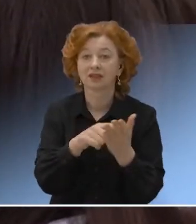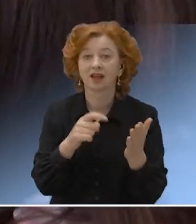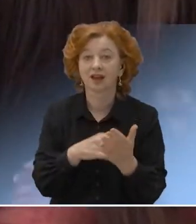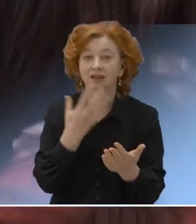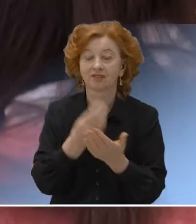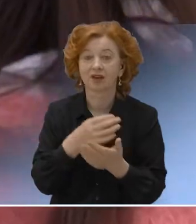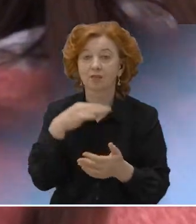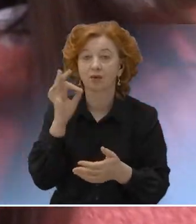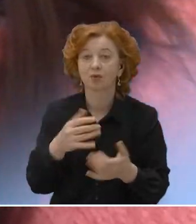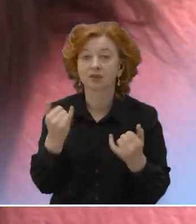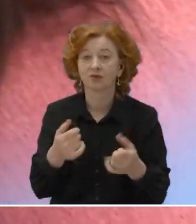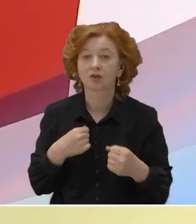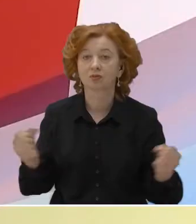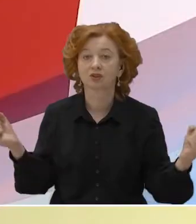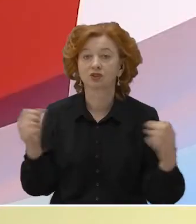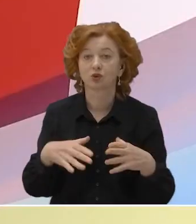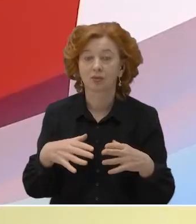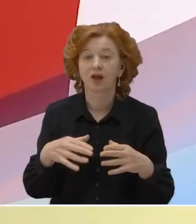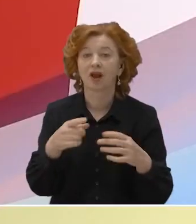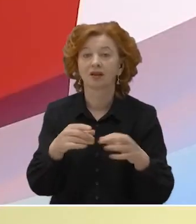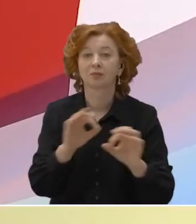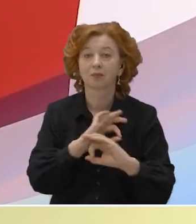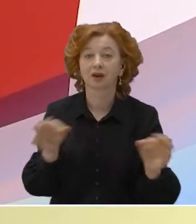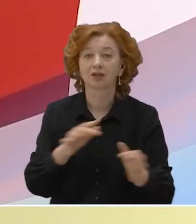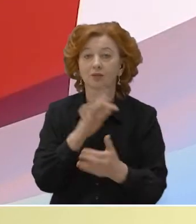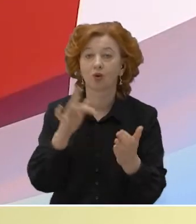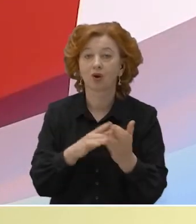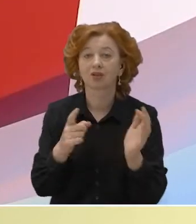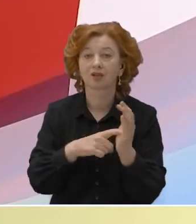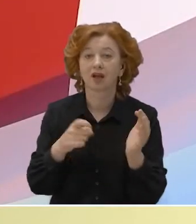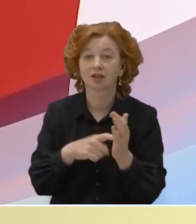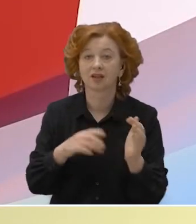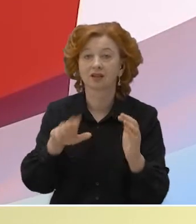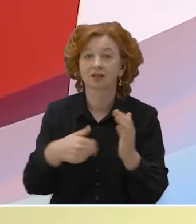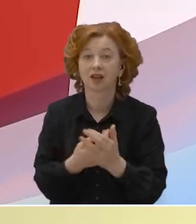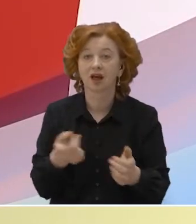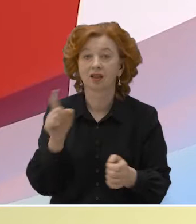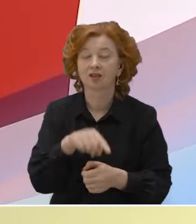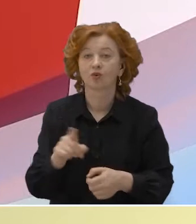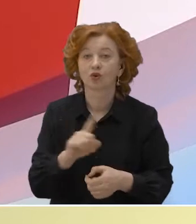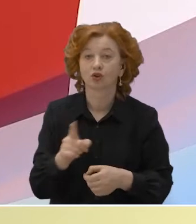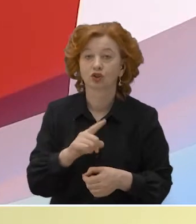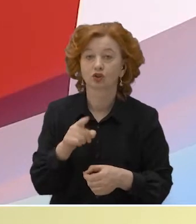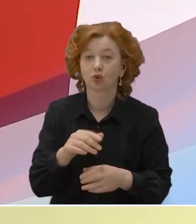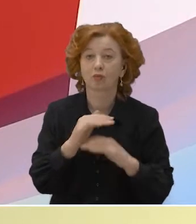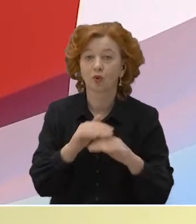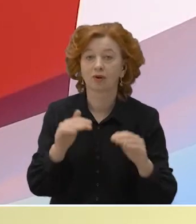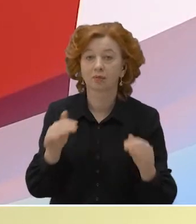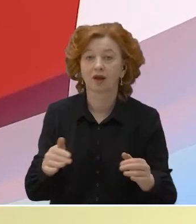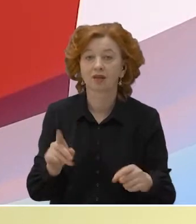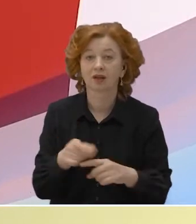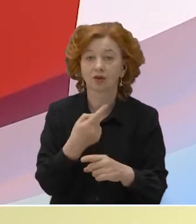делились своим опытом. Сегодня мы собрались в прекрасном городе Донецке для того, чтобы у